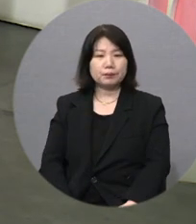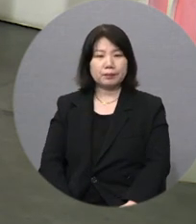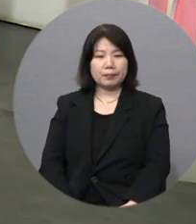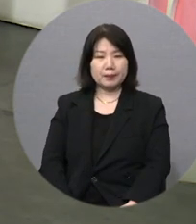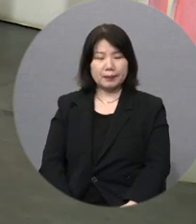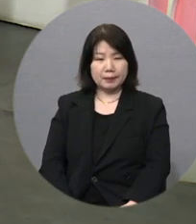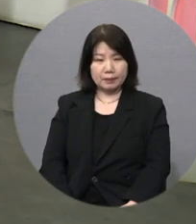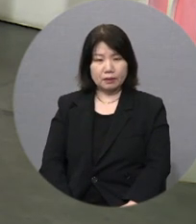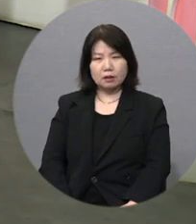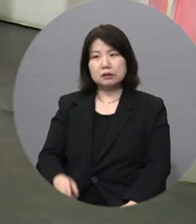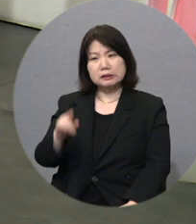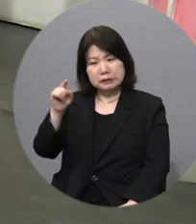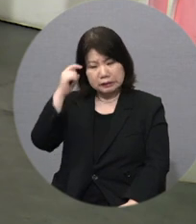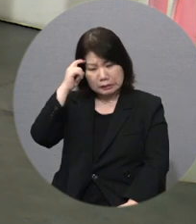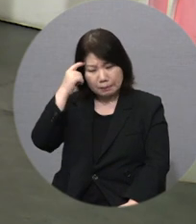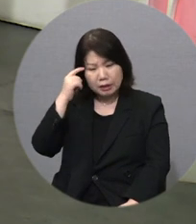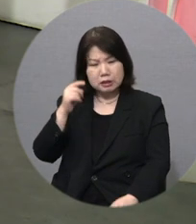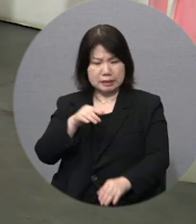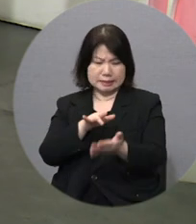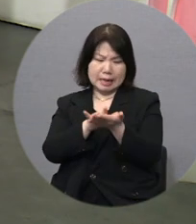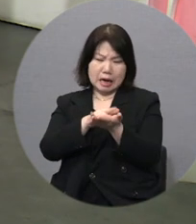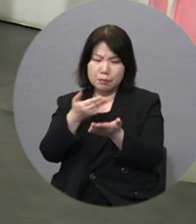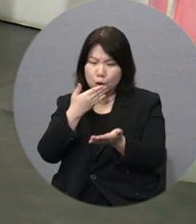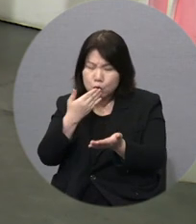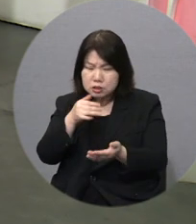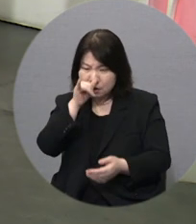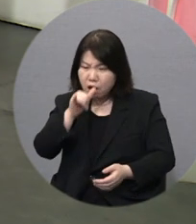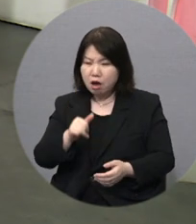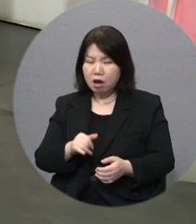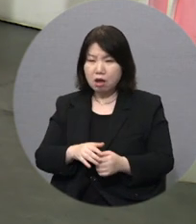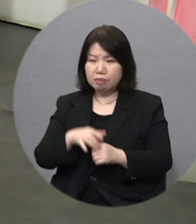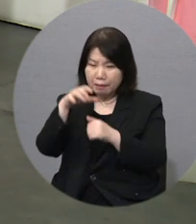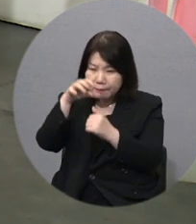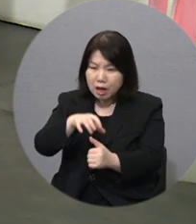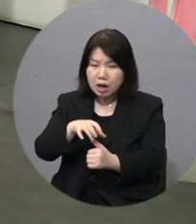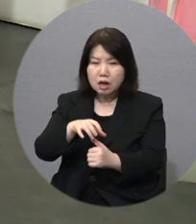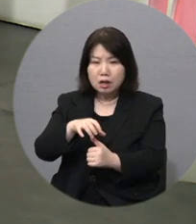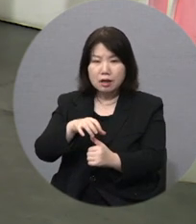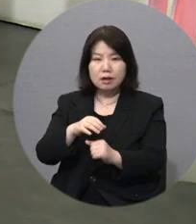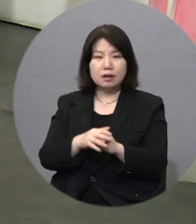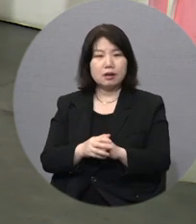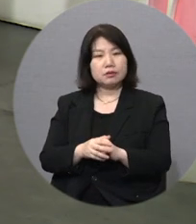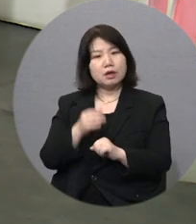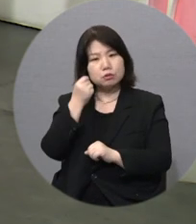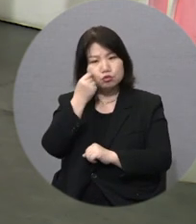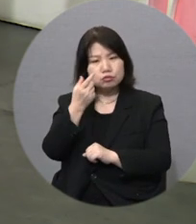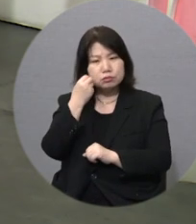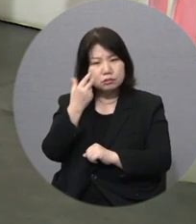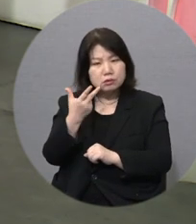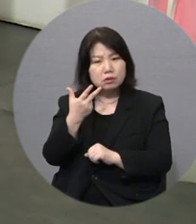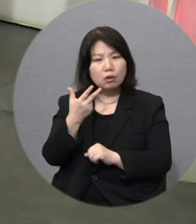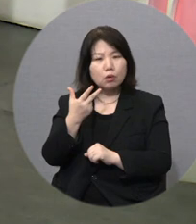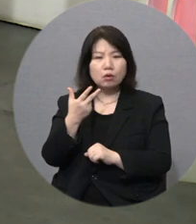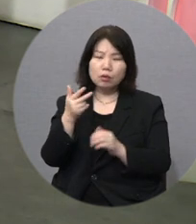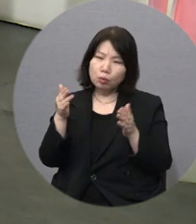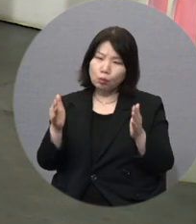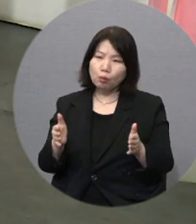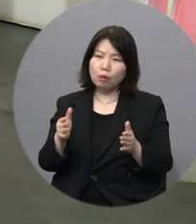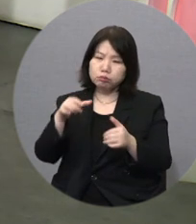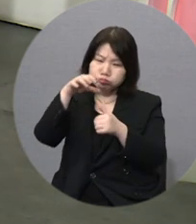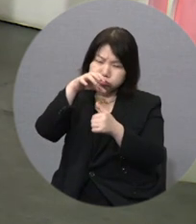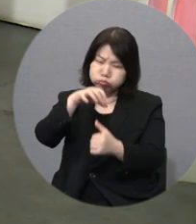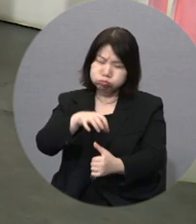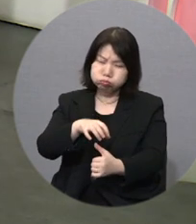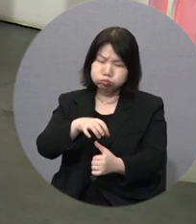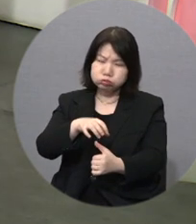지금 상태가 안 좋으니까 약 더먹고이 있어라 그래고 네 살다가 한 6 7개월 아니면은 우리나라